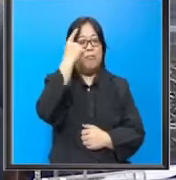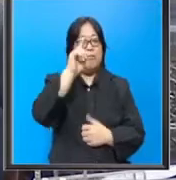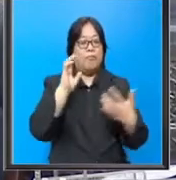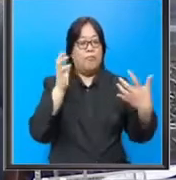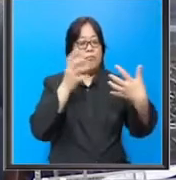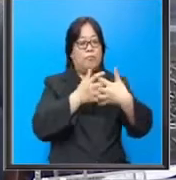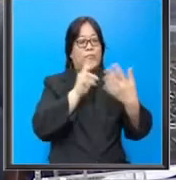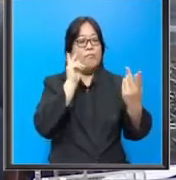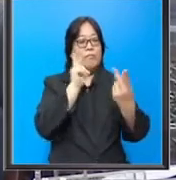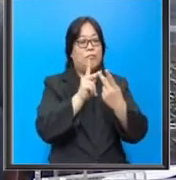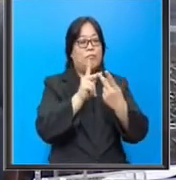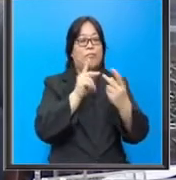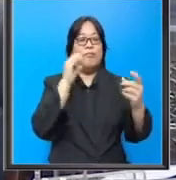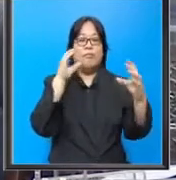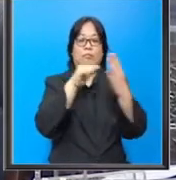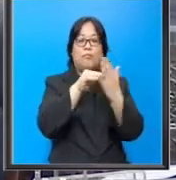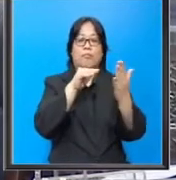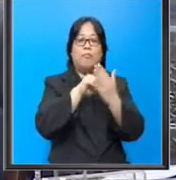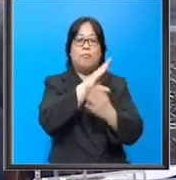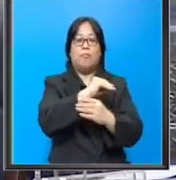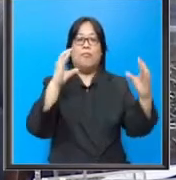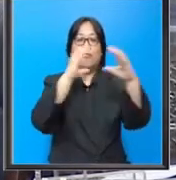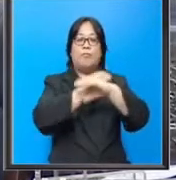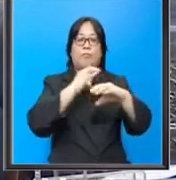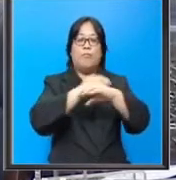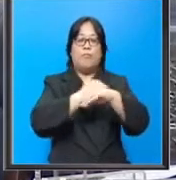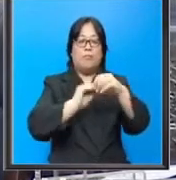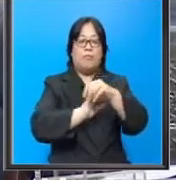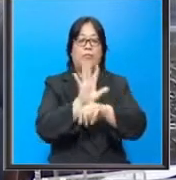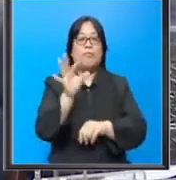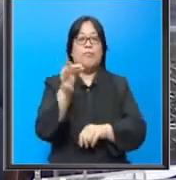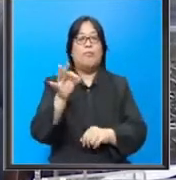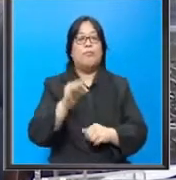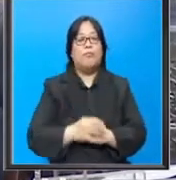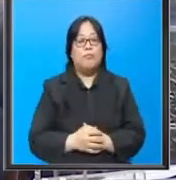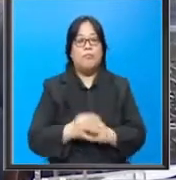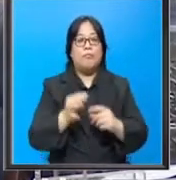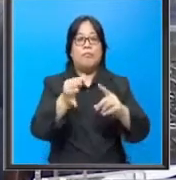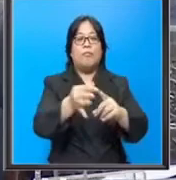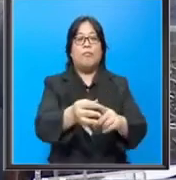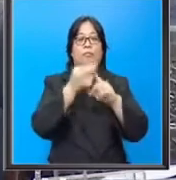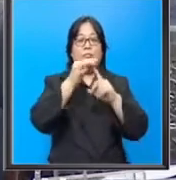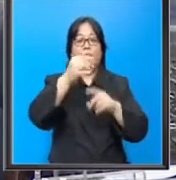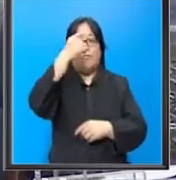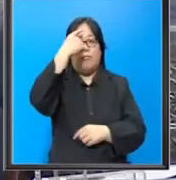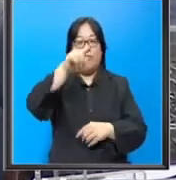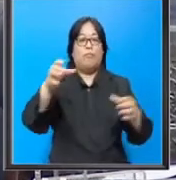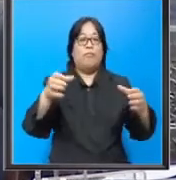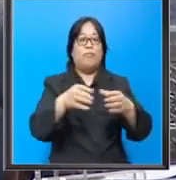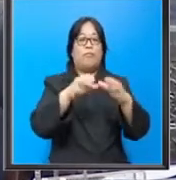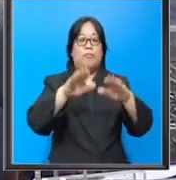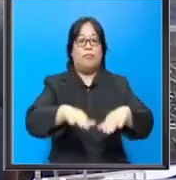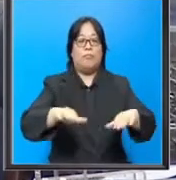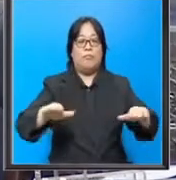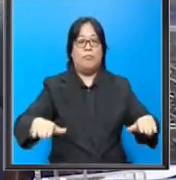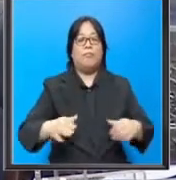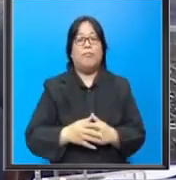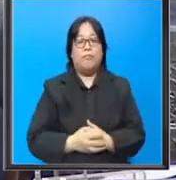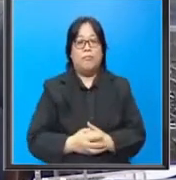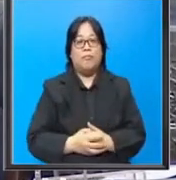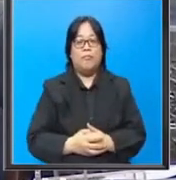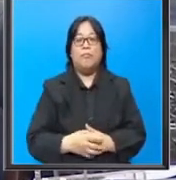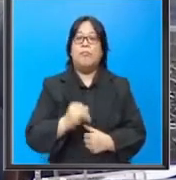disesuaikan dengan kekangan dan cabaran pen dmyco with 19 khususnya untuk golongan kanak-kanak